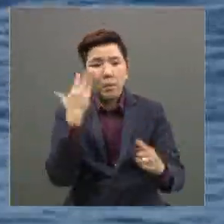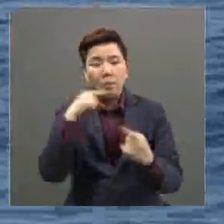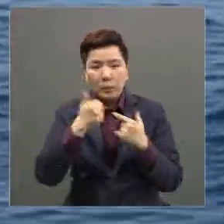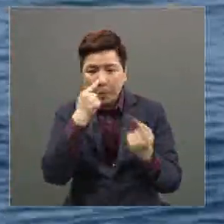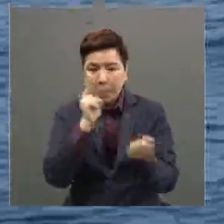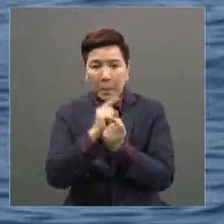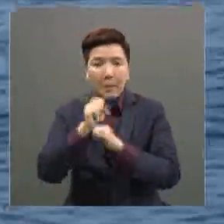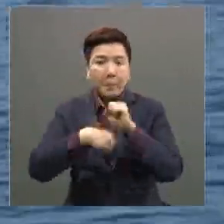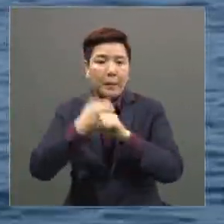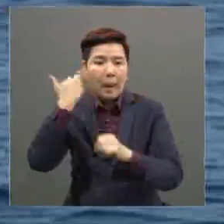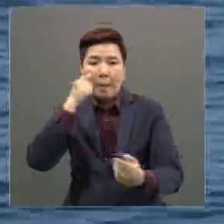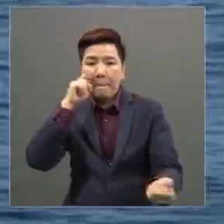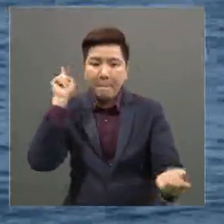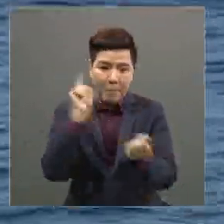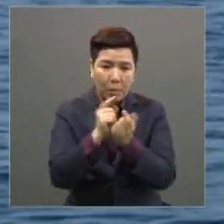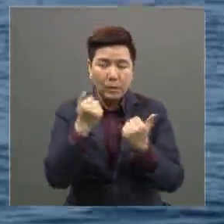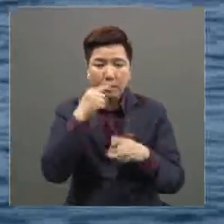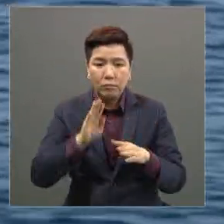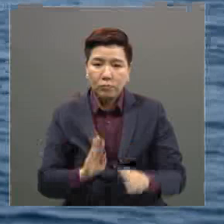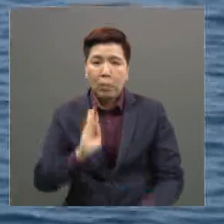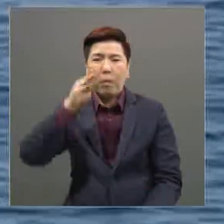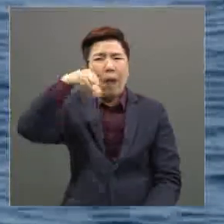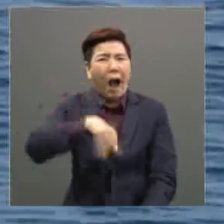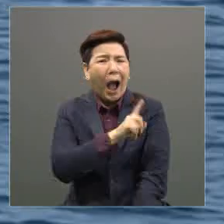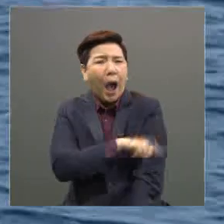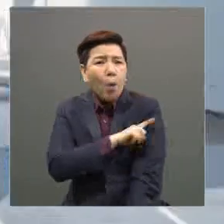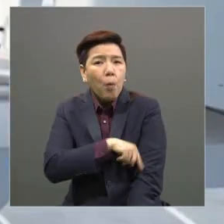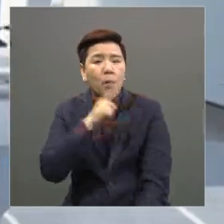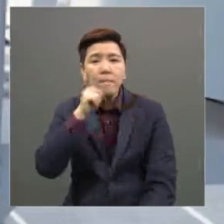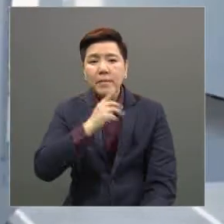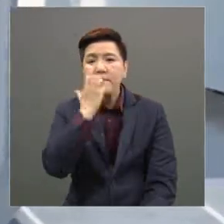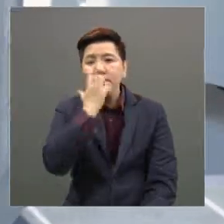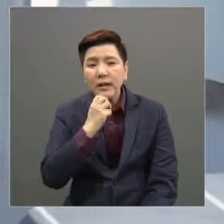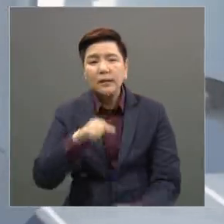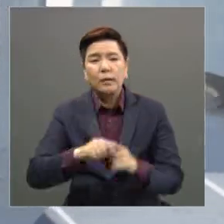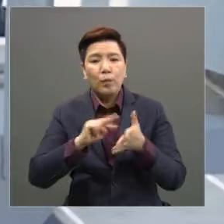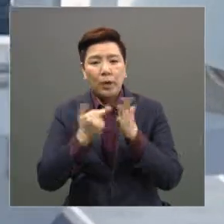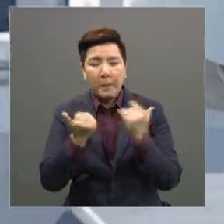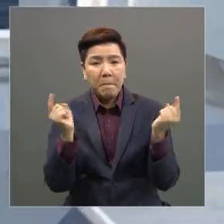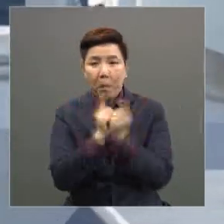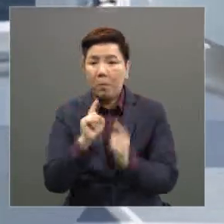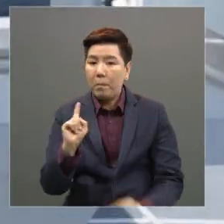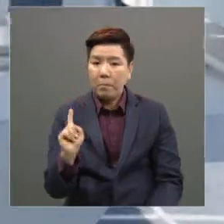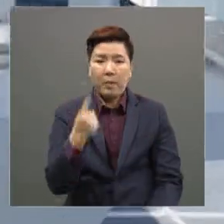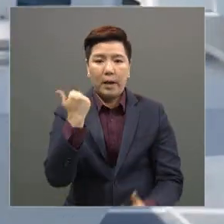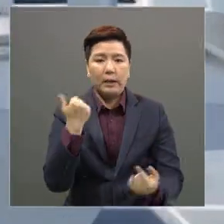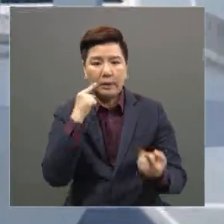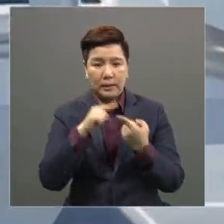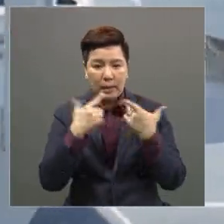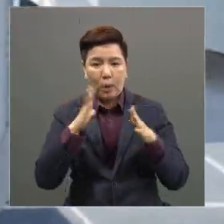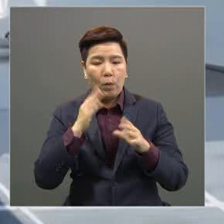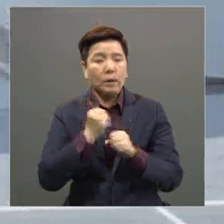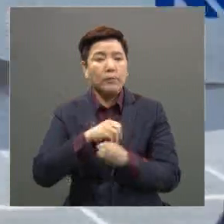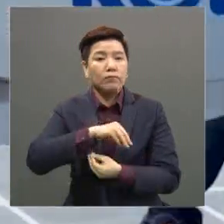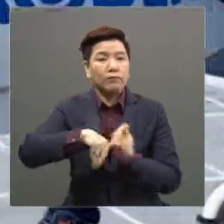ที่ผ่านมาเนี่ยเรามาเจอเขาเนี่ยนะนี่โผล่ลำตัวขึ้นมาขาวจั๊วะเป็นวันเผือกมาเจอเา้าเนี่ยเป็นครั้งแรกเลยนะครับซึ่งผู้